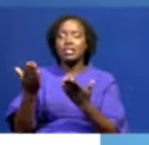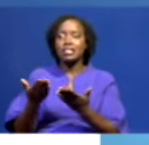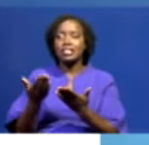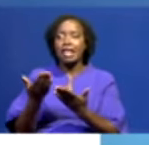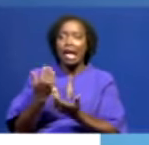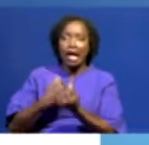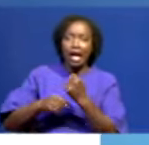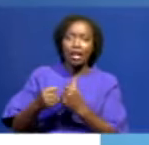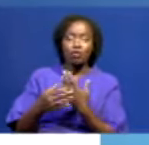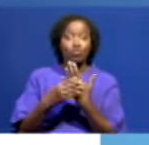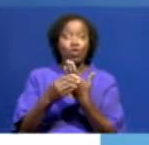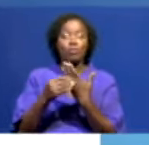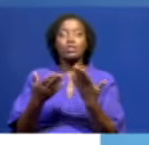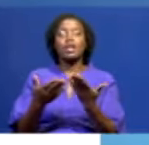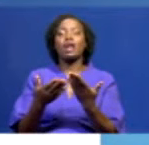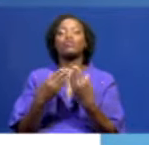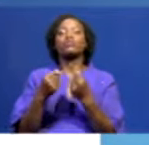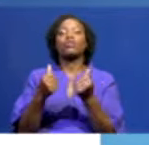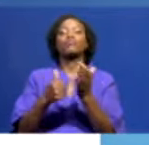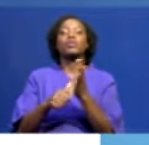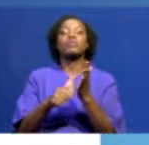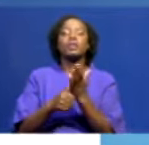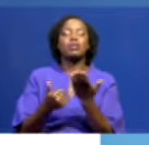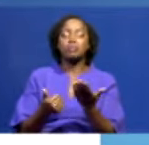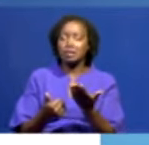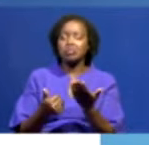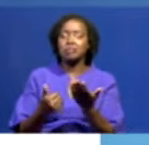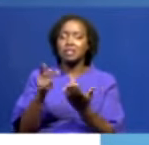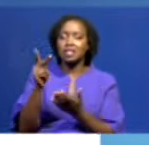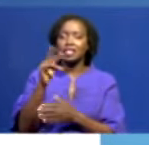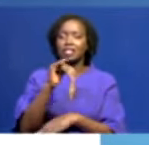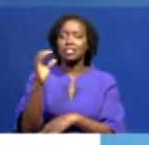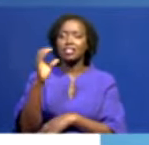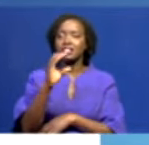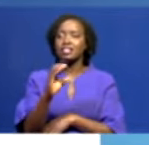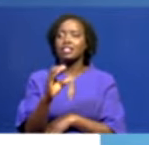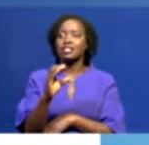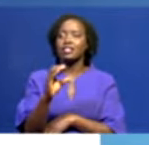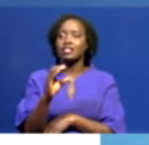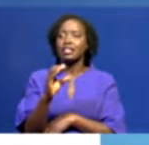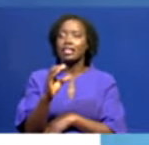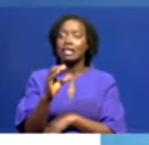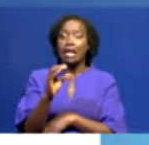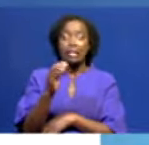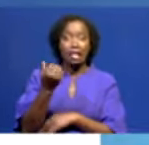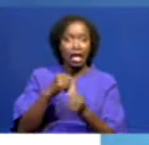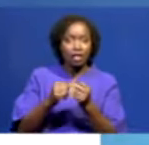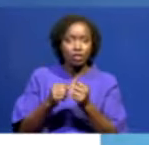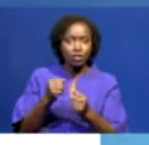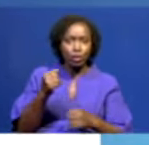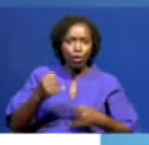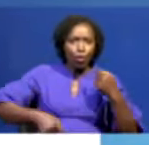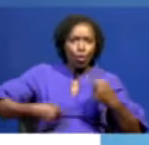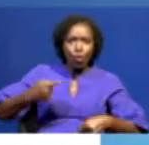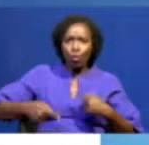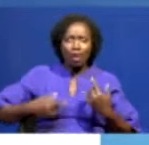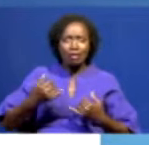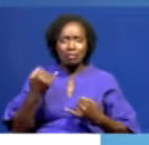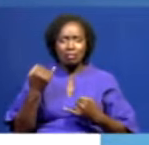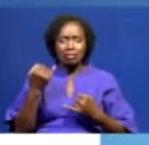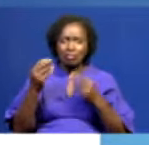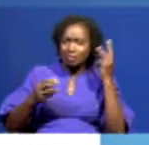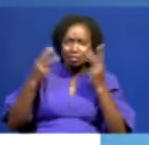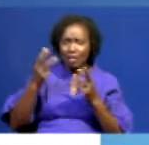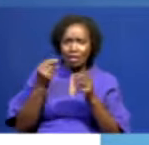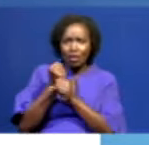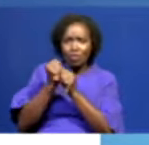zoezi la mwigo kuhusu kukabiliana na moto katika jumba la mikutano la Jomo Kenyatta. Hatua hiyo iliibua taharuki miongoni mwa wageni na